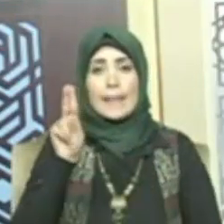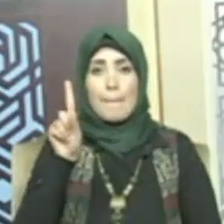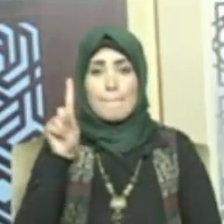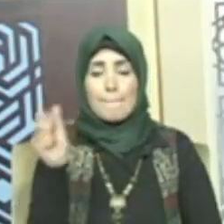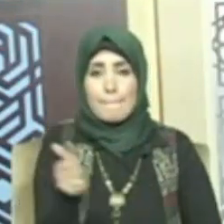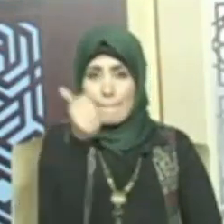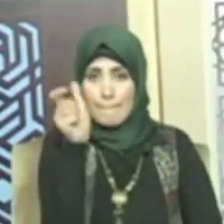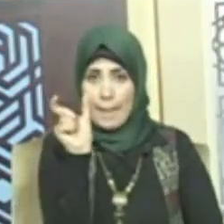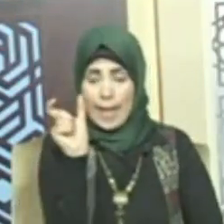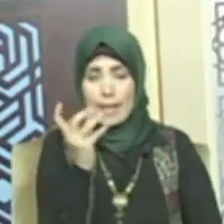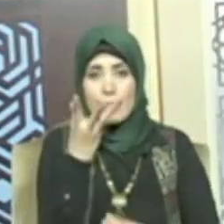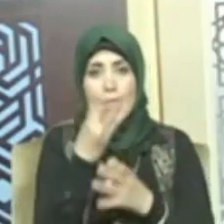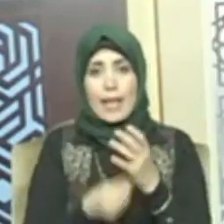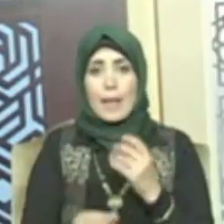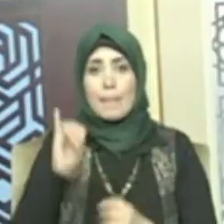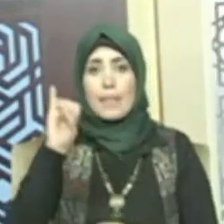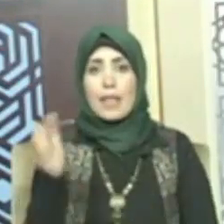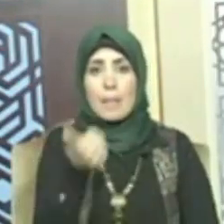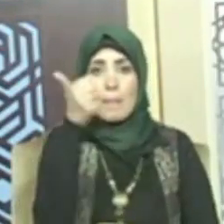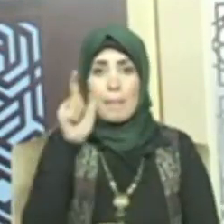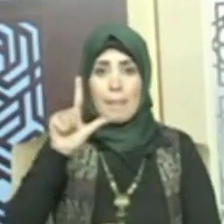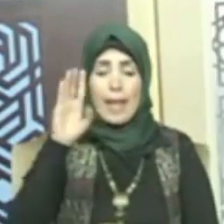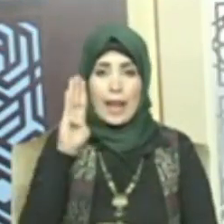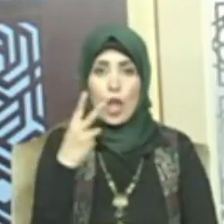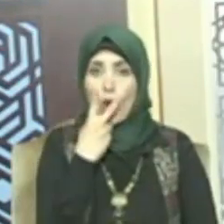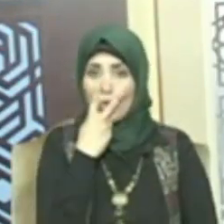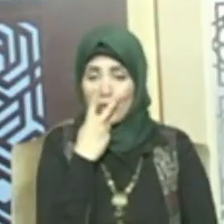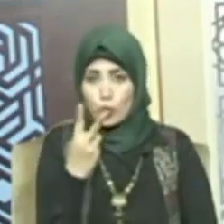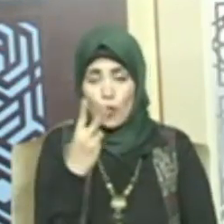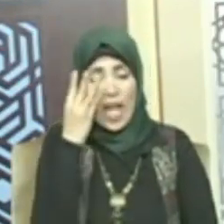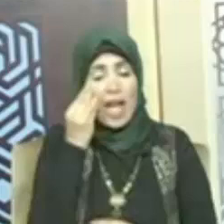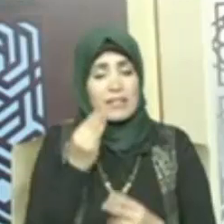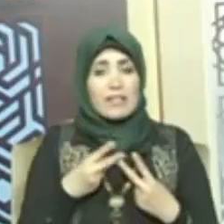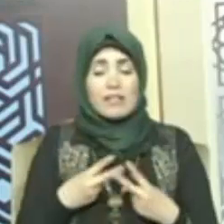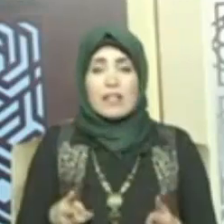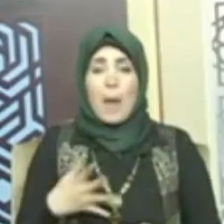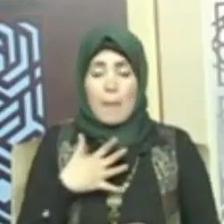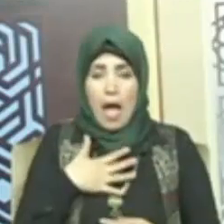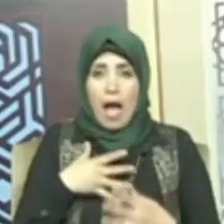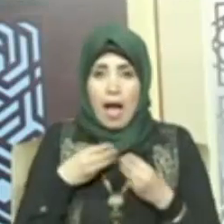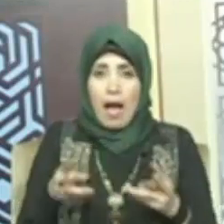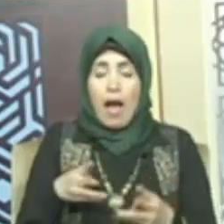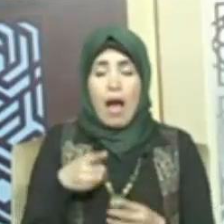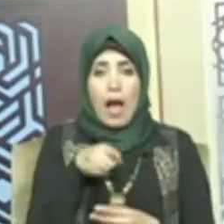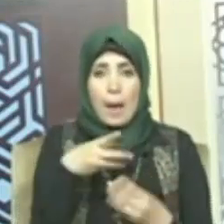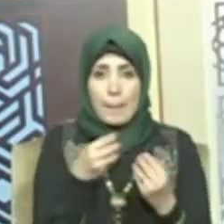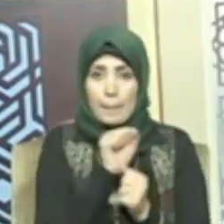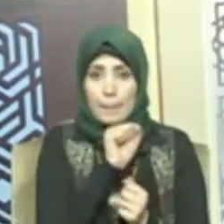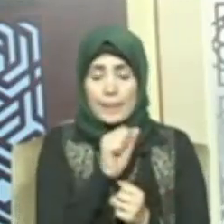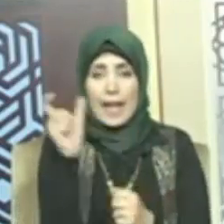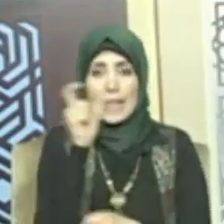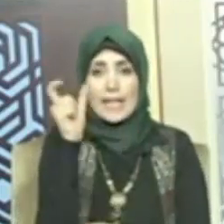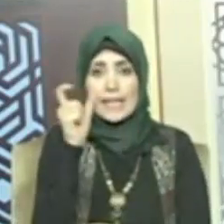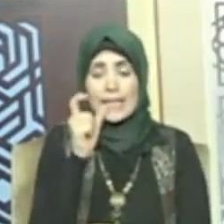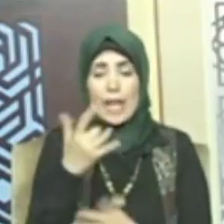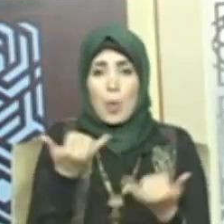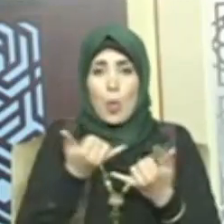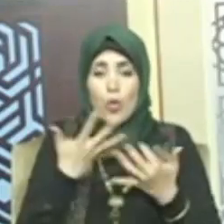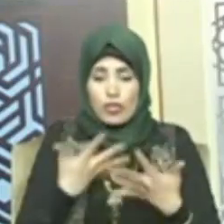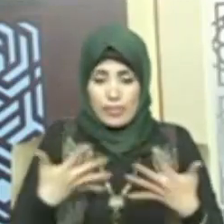مالك. وانظر إلى سماحة الإسلام ويسر الإسلام وعظمة